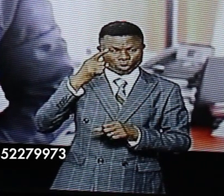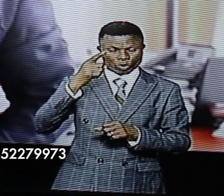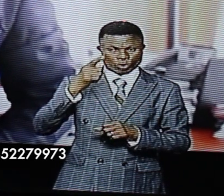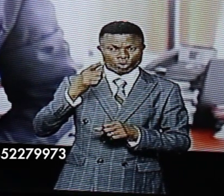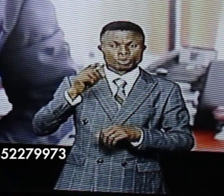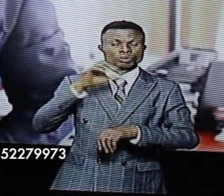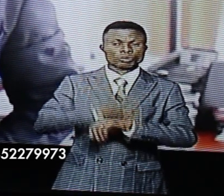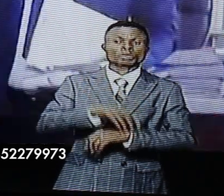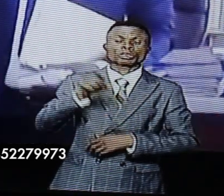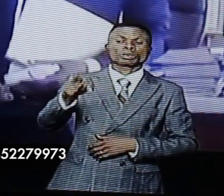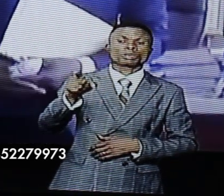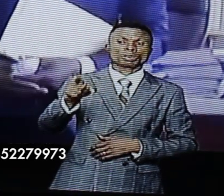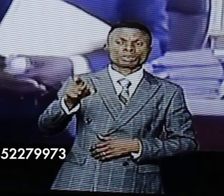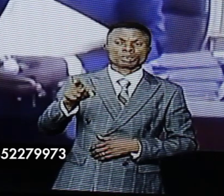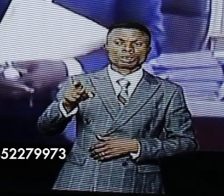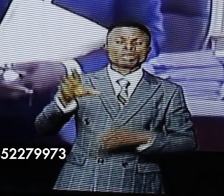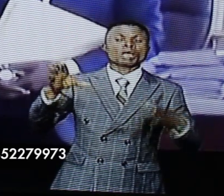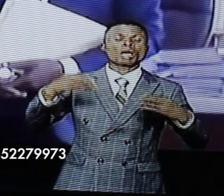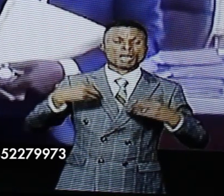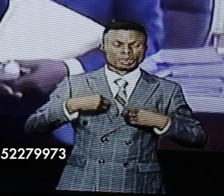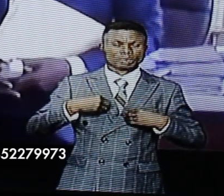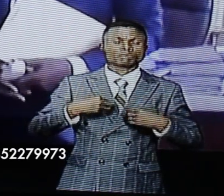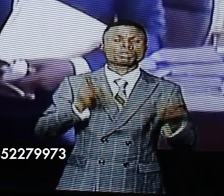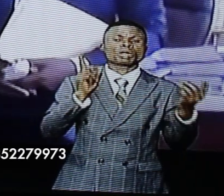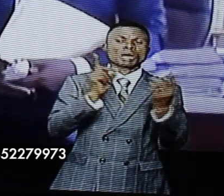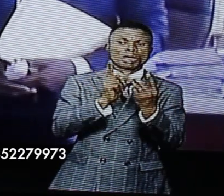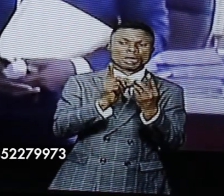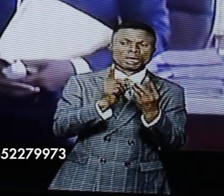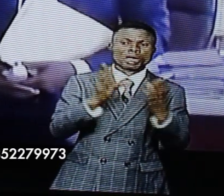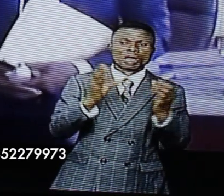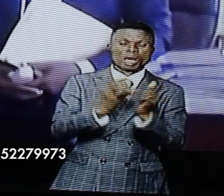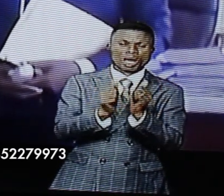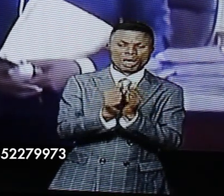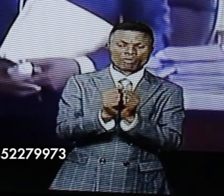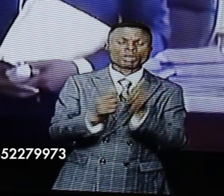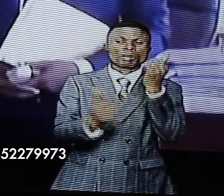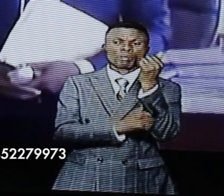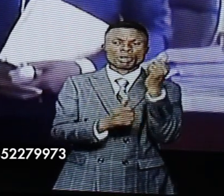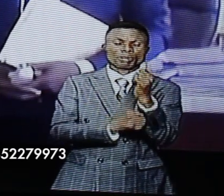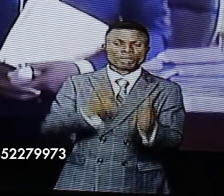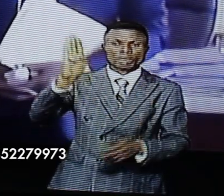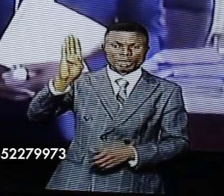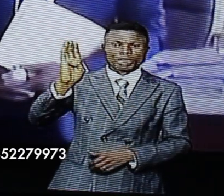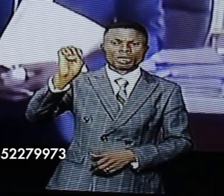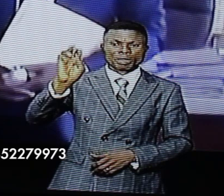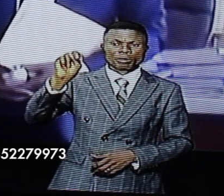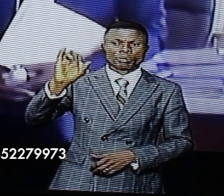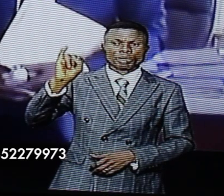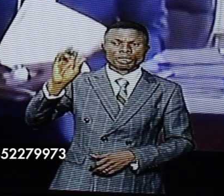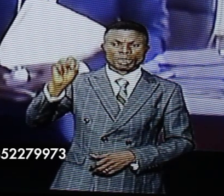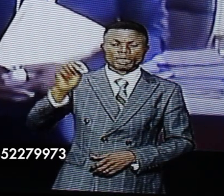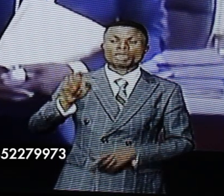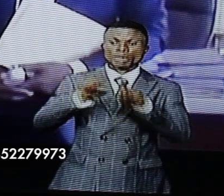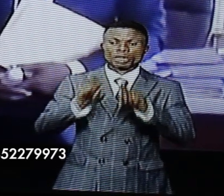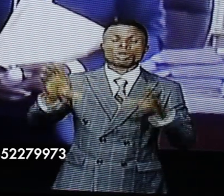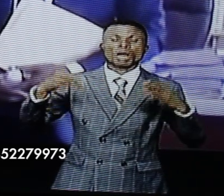monsieur qui reconnaît être en contact avec ces gens qui sont bénins et qui reconnaît, qui dit même qu'il est